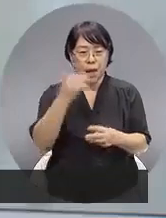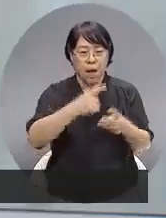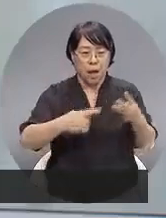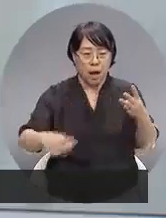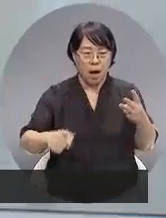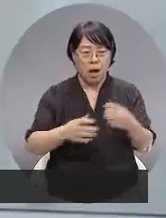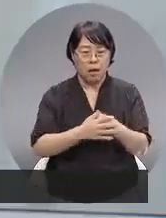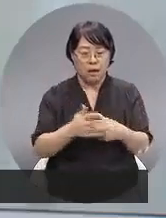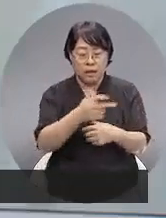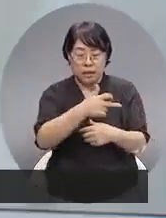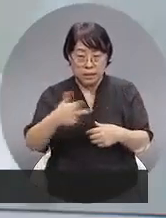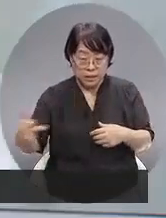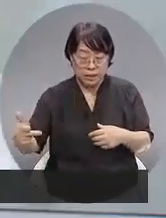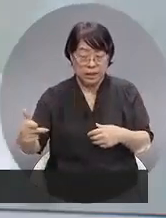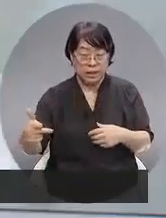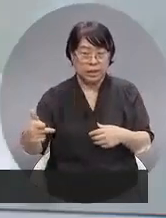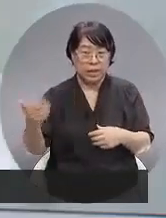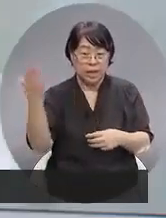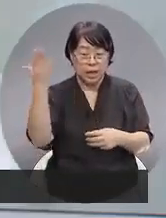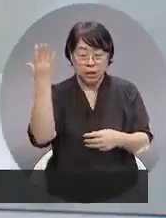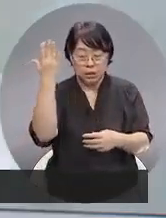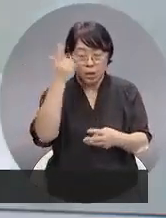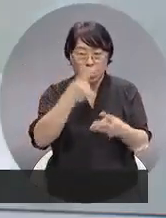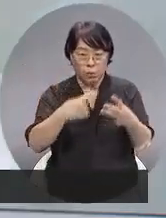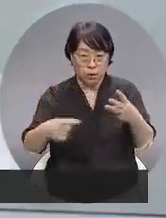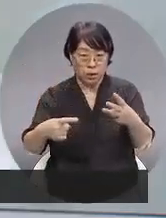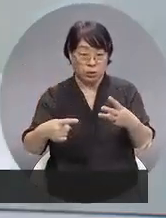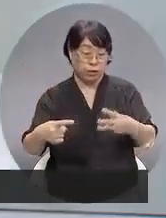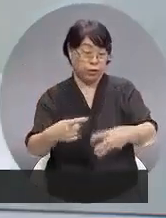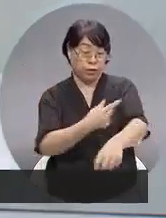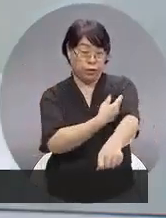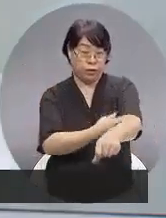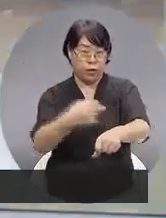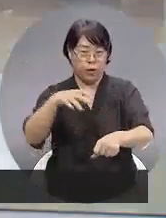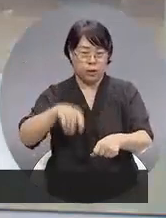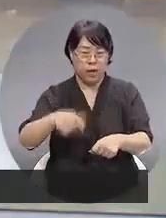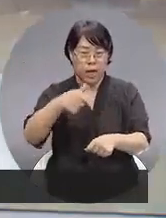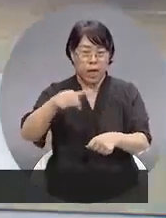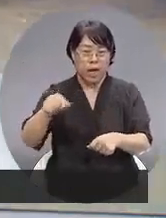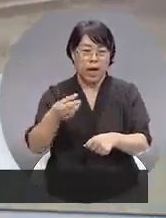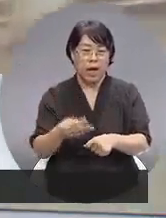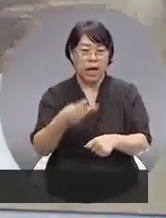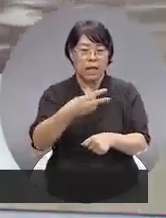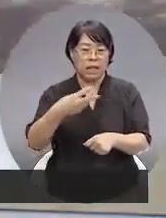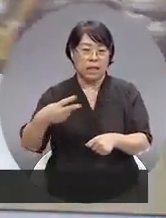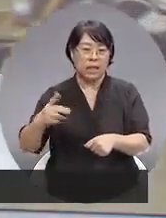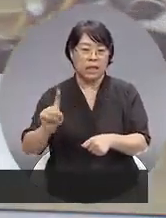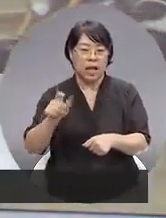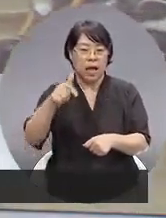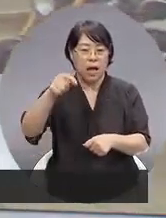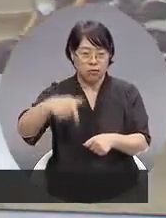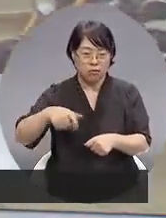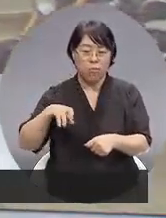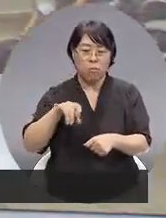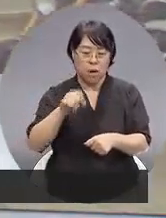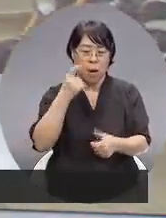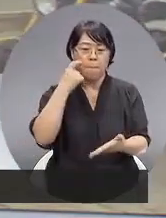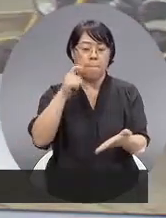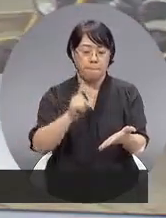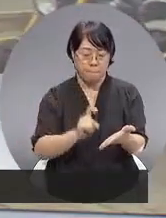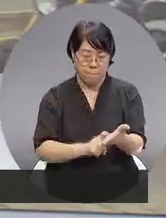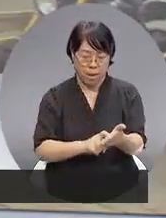청주에서 가장 큰 규모인 청주실내수영장에서 까이따구 유충으로 추정되는 수중 생물이 발견됐습니다.